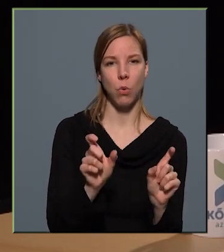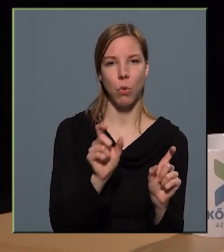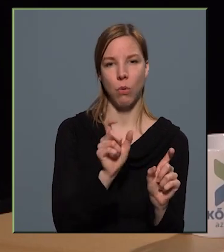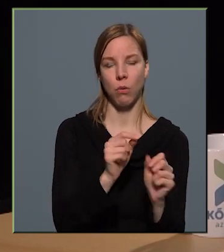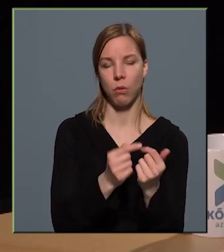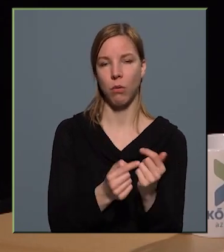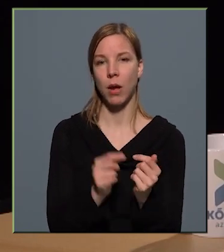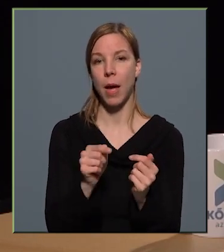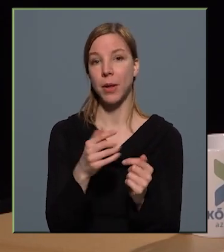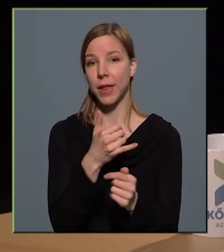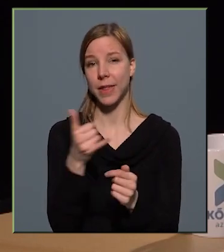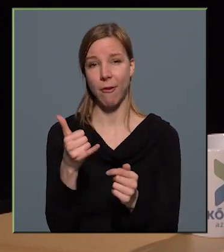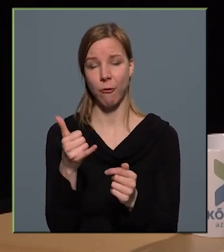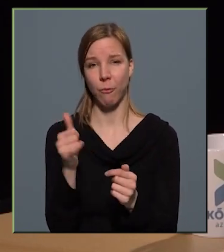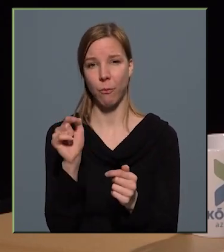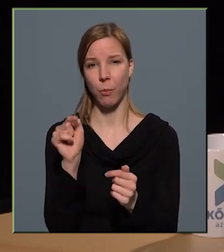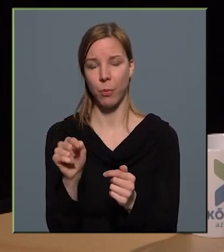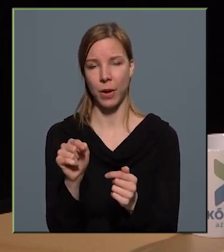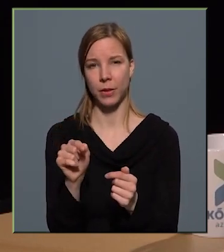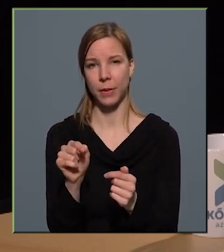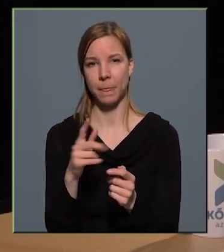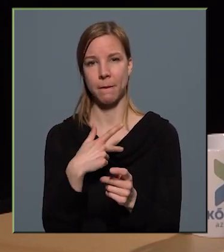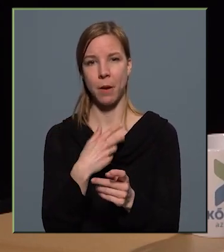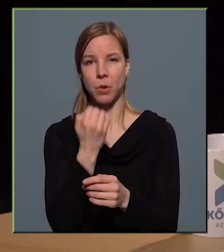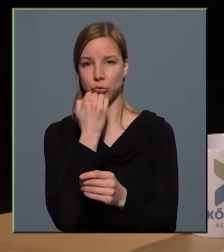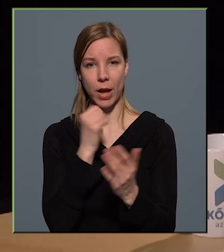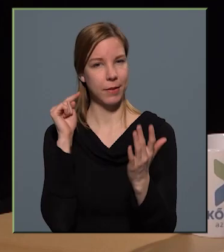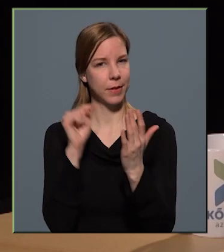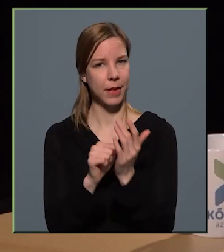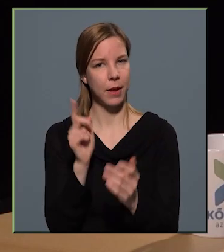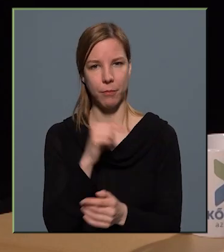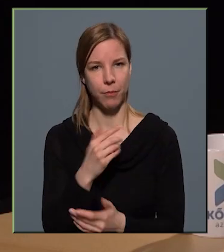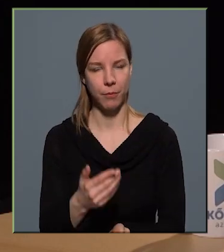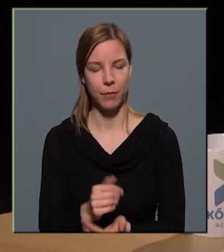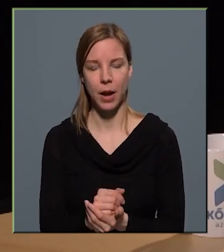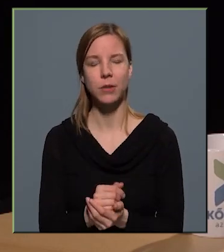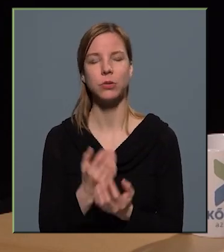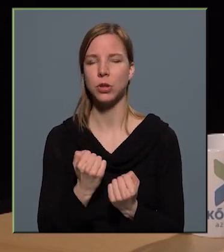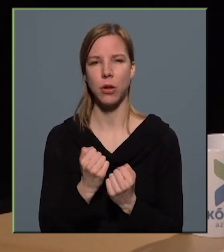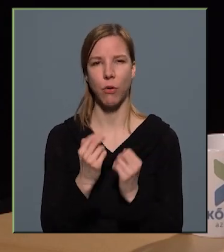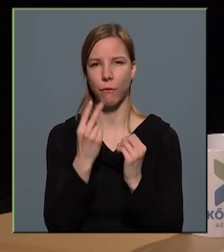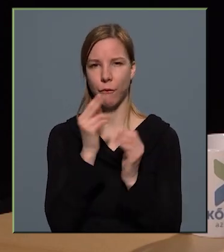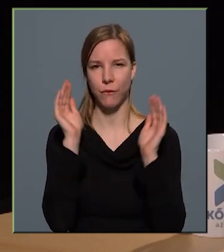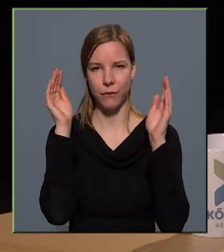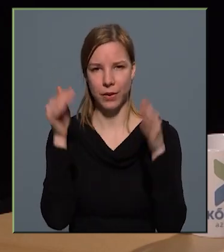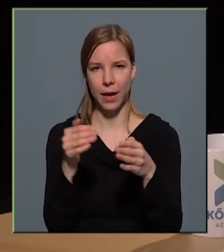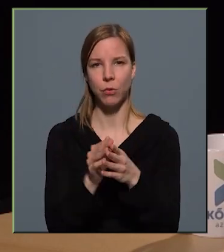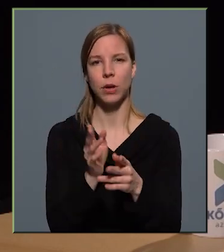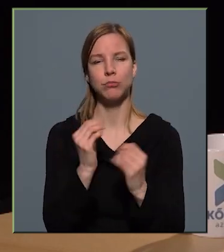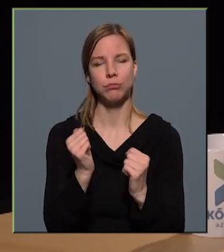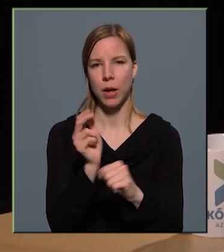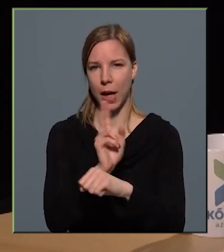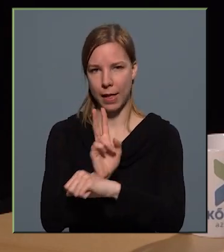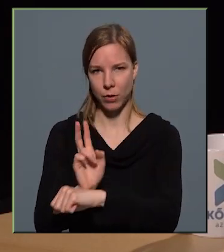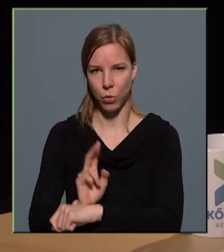egyik meghatározott és saját célkitűzésünk is, hogy ezekre nagyon oda fogunk figyelni és ellenőrizni. Tehát